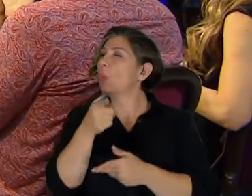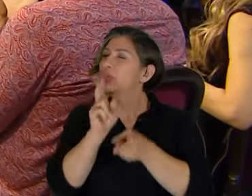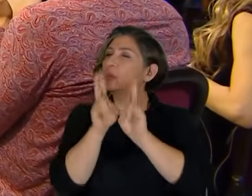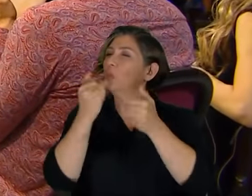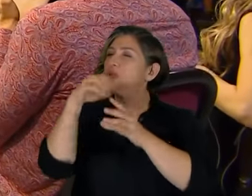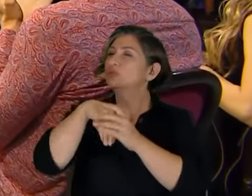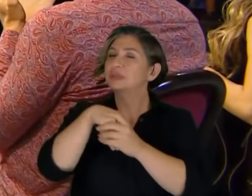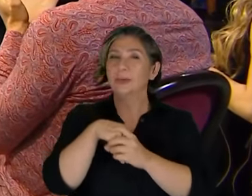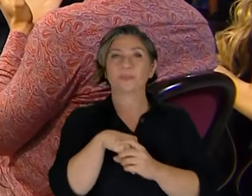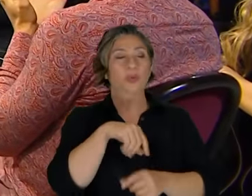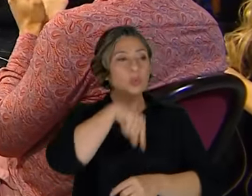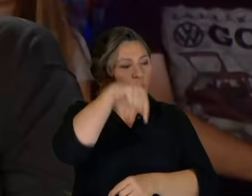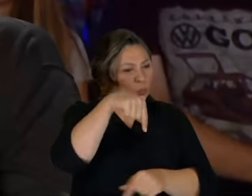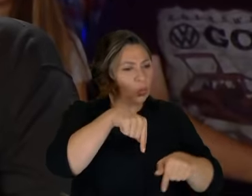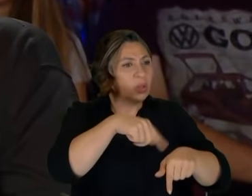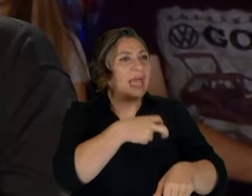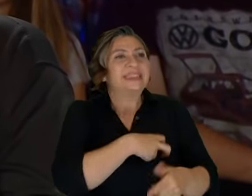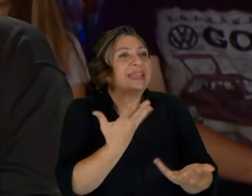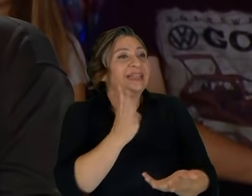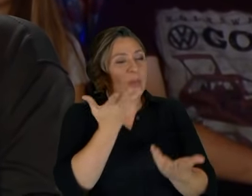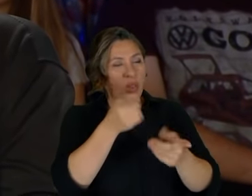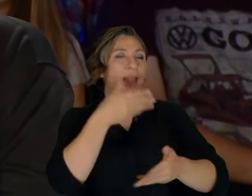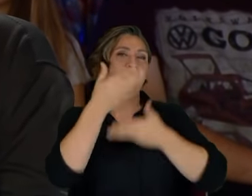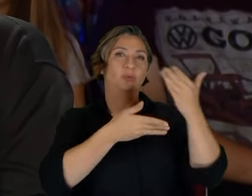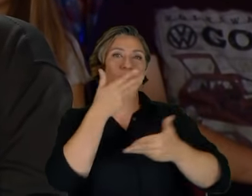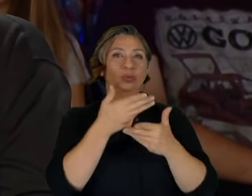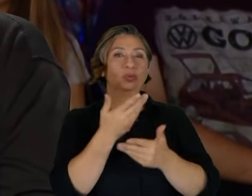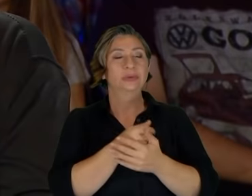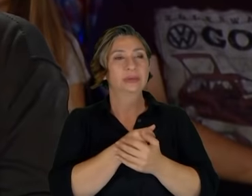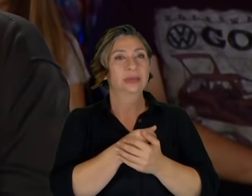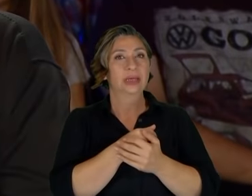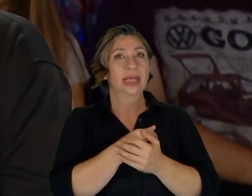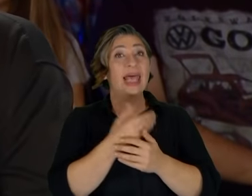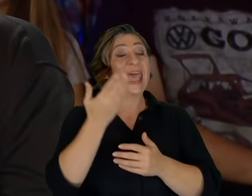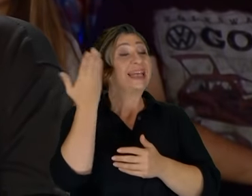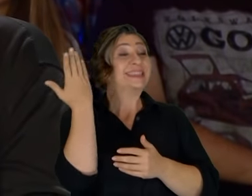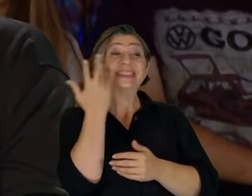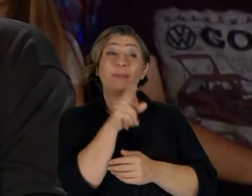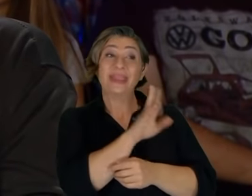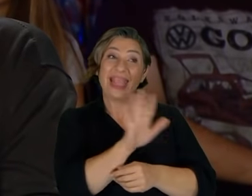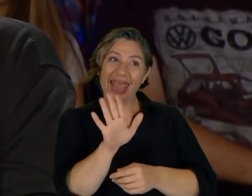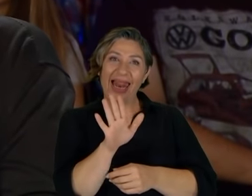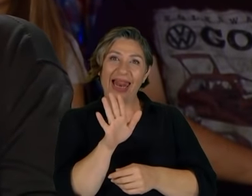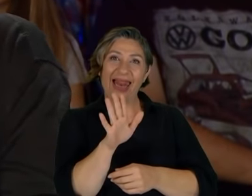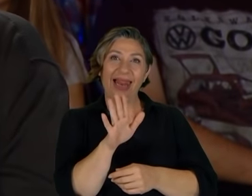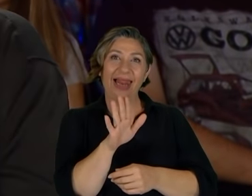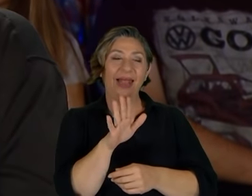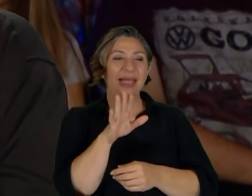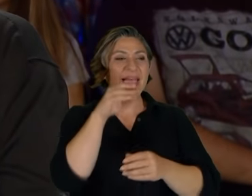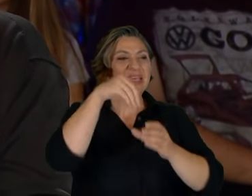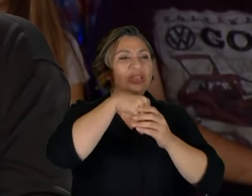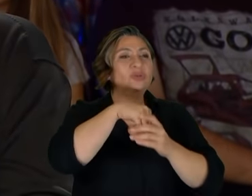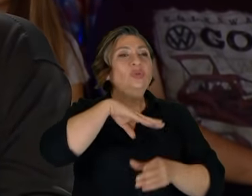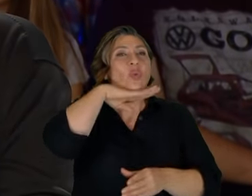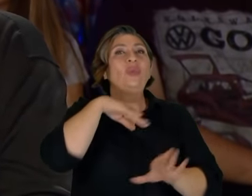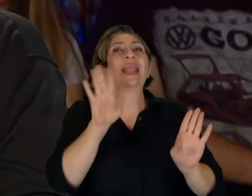aşklarla? Günümüz aşklarını anlatıyoruz. Artık eskisi gibi değil hiçbir şey. İçi dolu